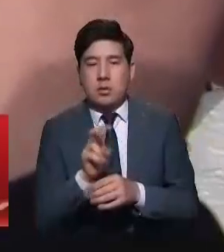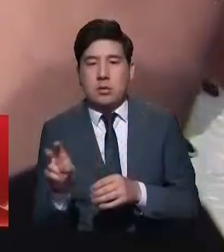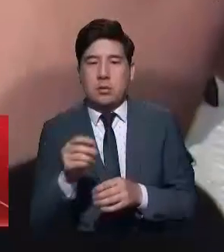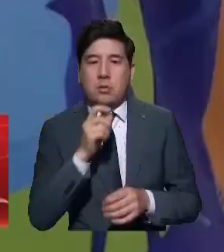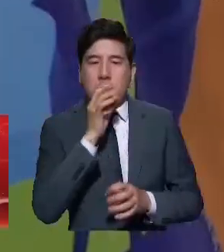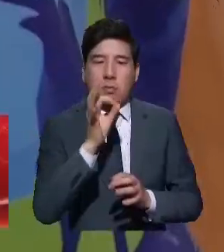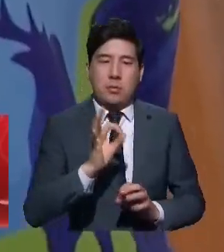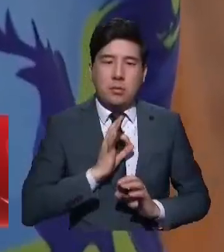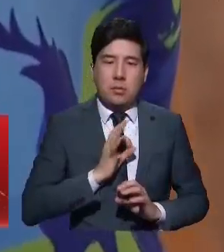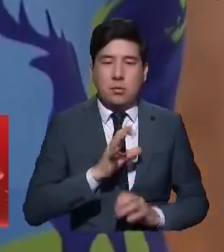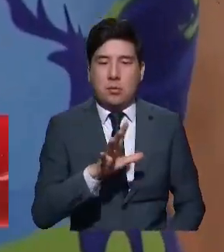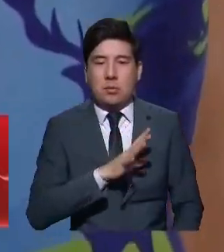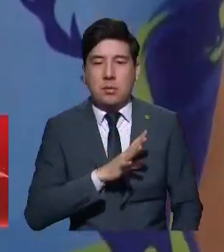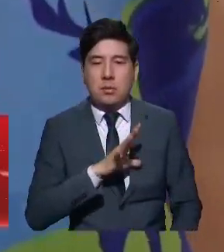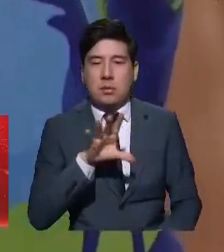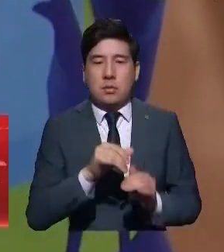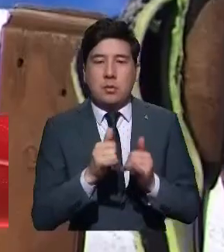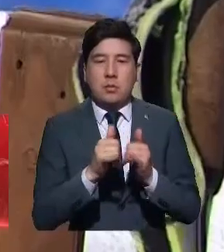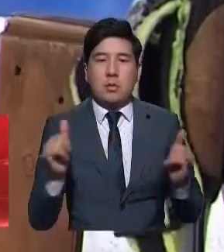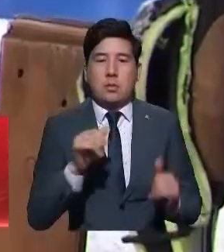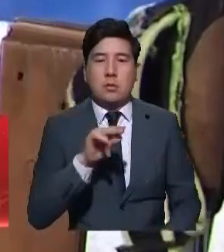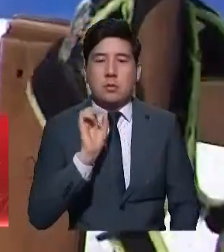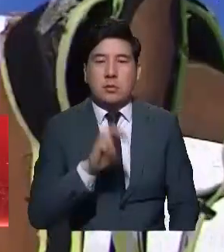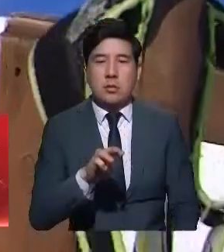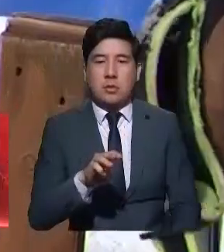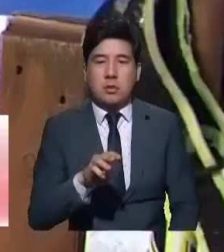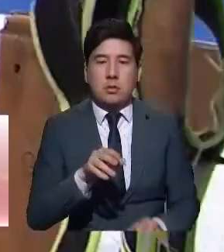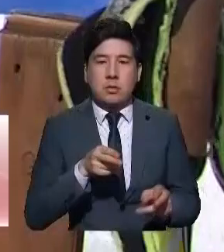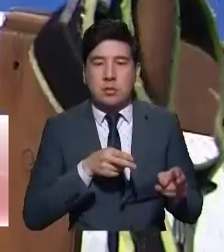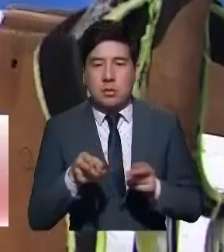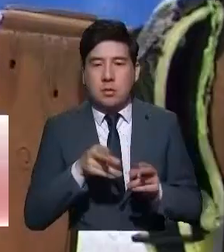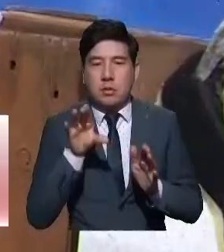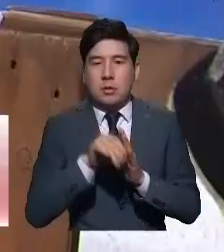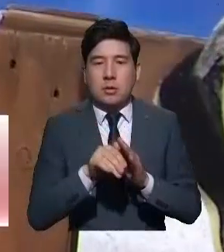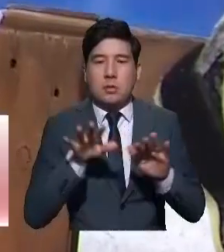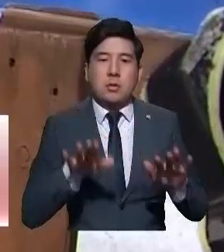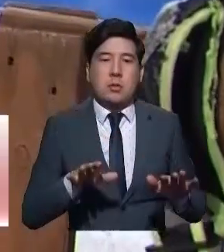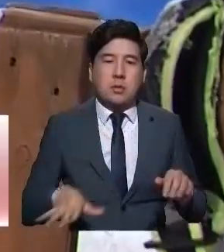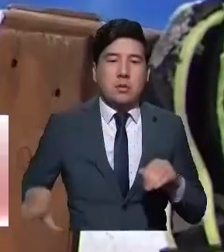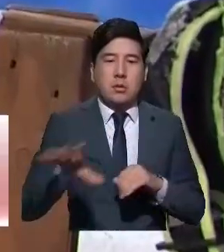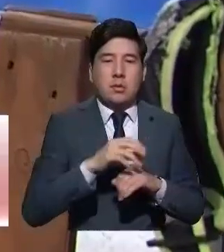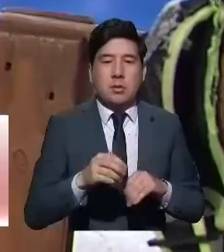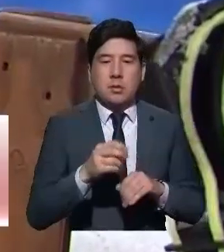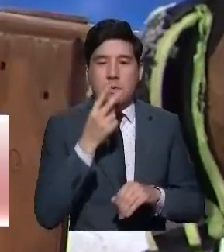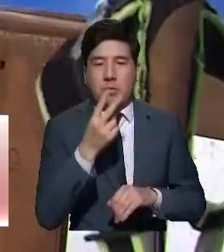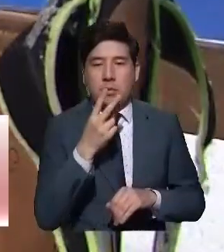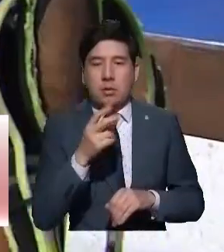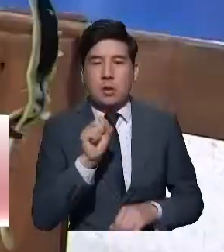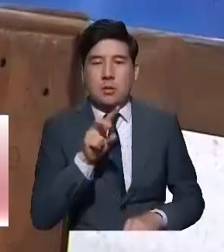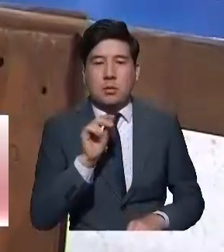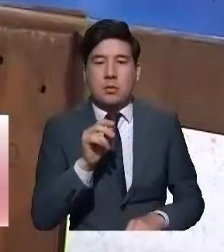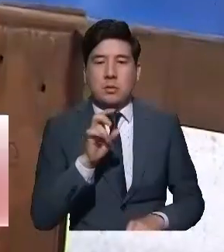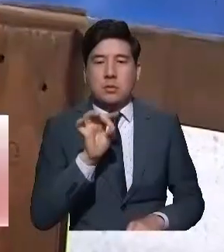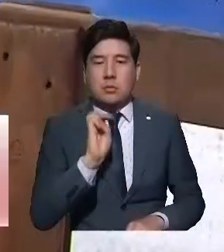вручены памятные медали. Большая честь сейчас бежать вот в таком месте, видеть олимпийского